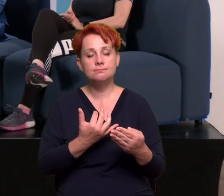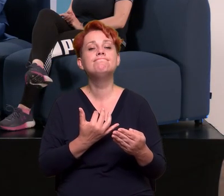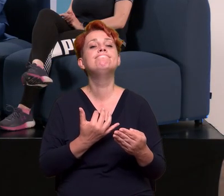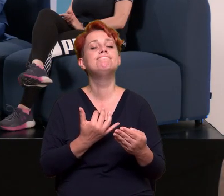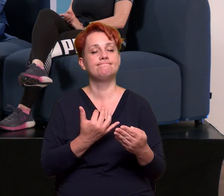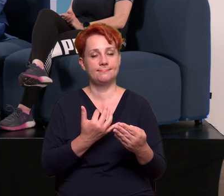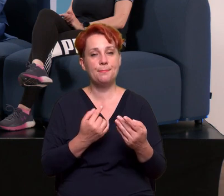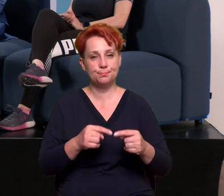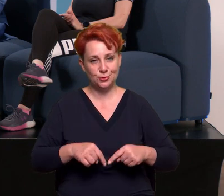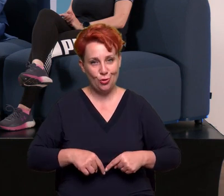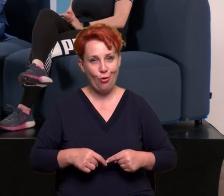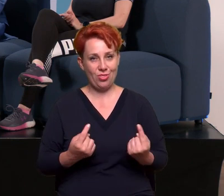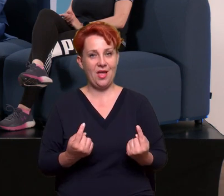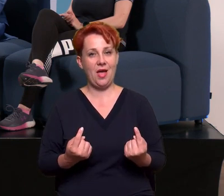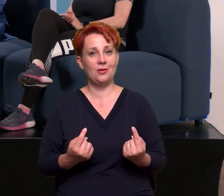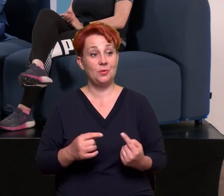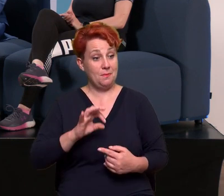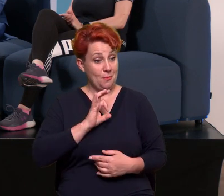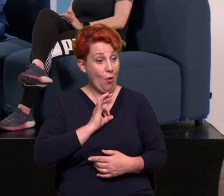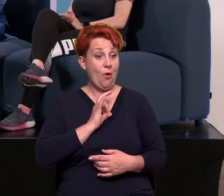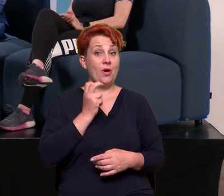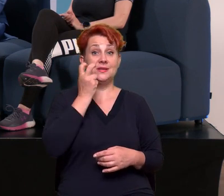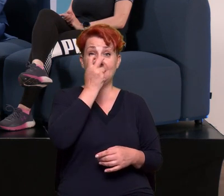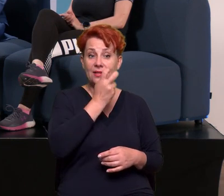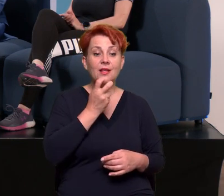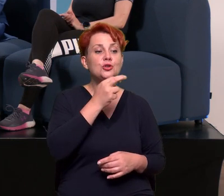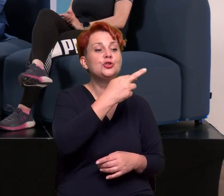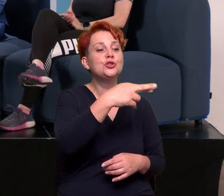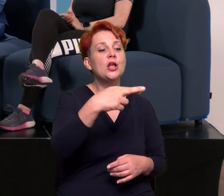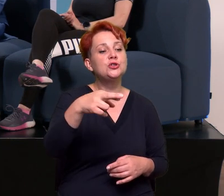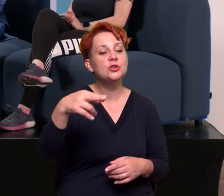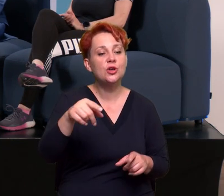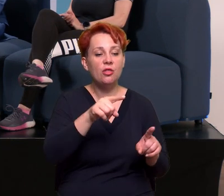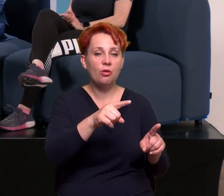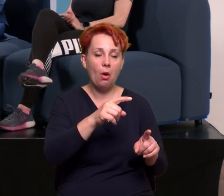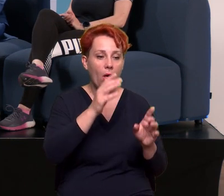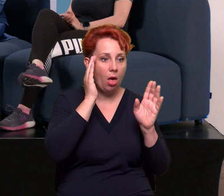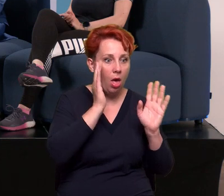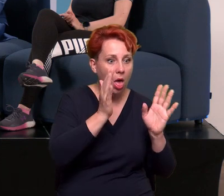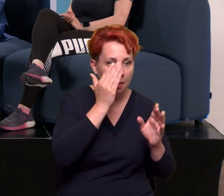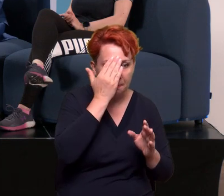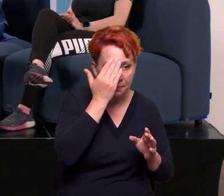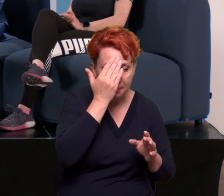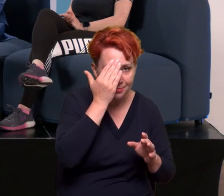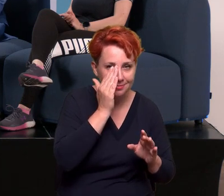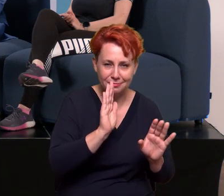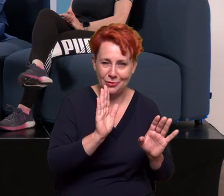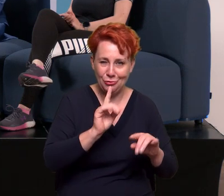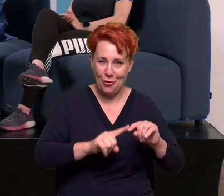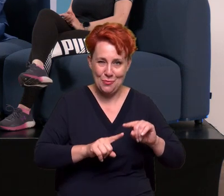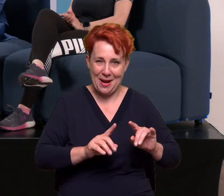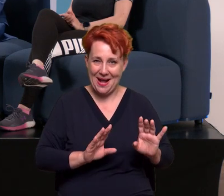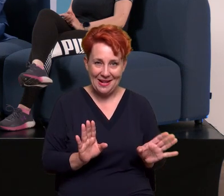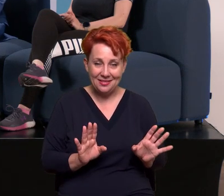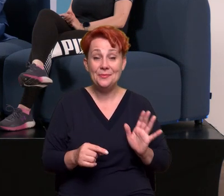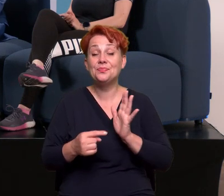przekonała, że moje zainteresowania przedmiotami nie są jakąś fiksacją. To powieść, która